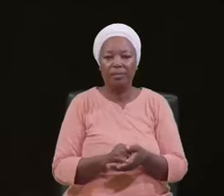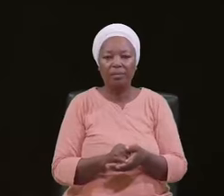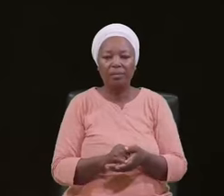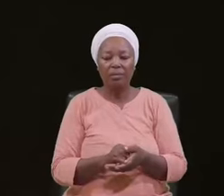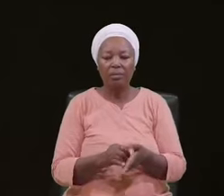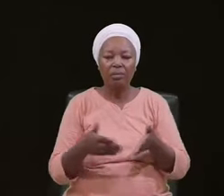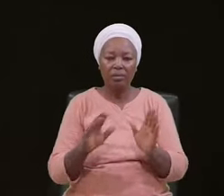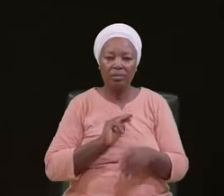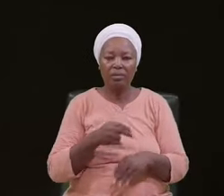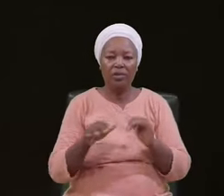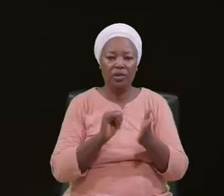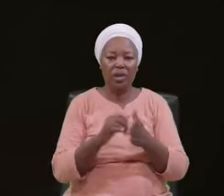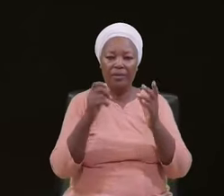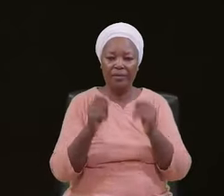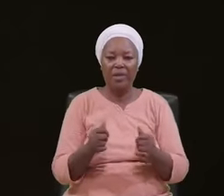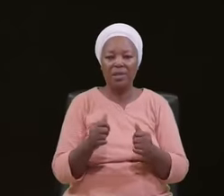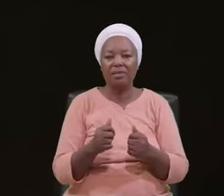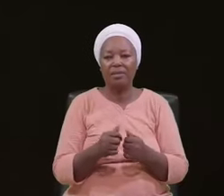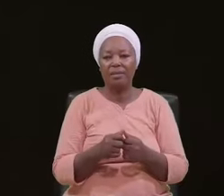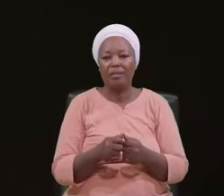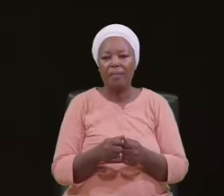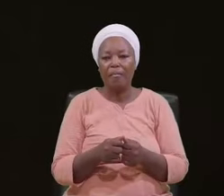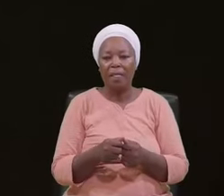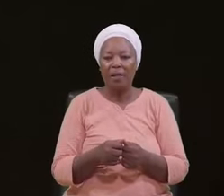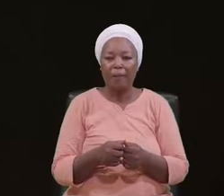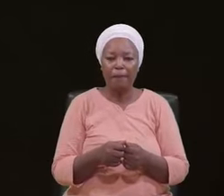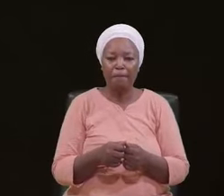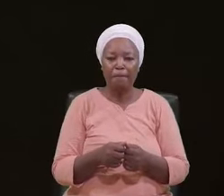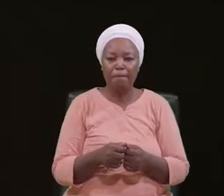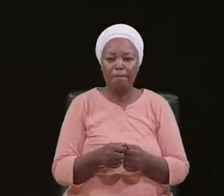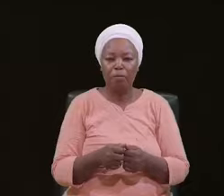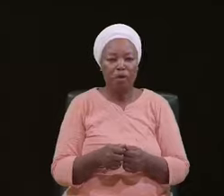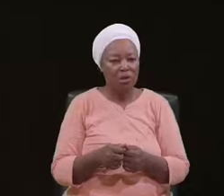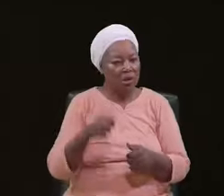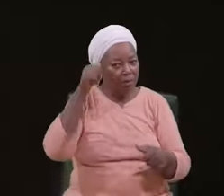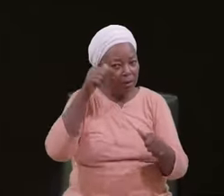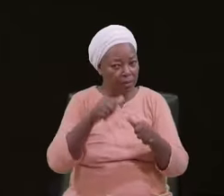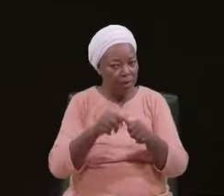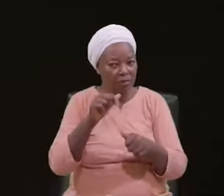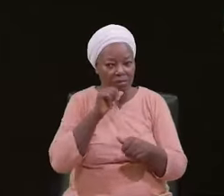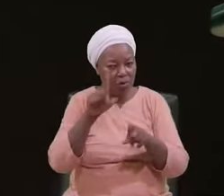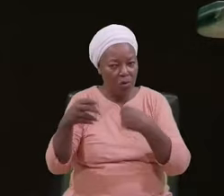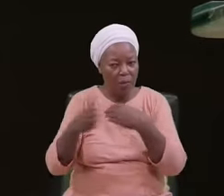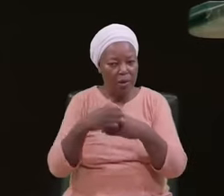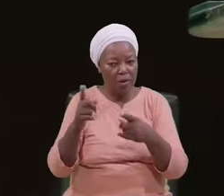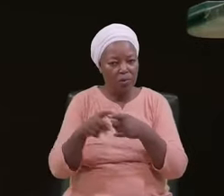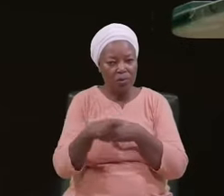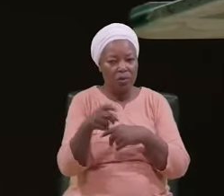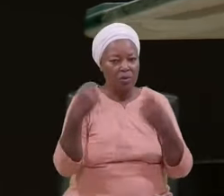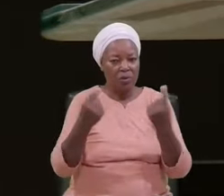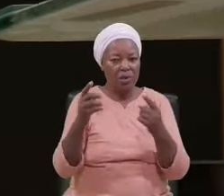rapidement. Et comme vous vous tournez vers le Seigneur, n'allez pas retourner à ces choses